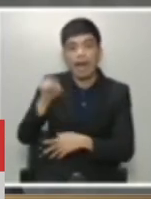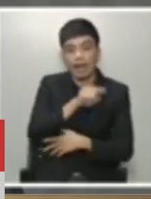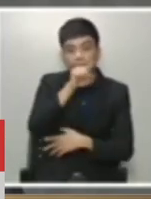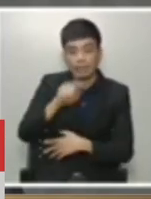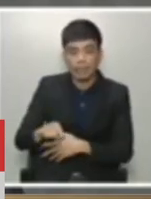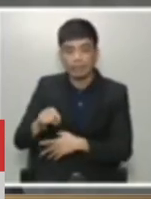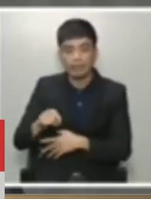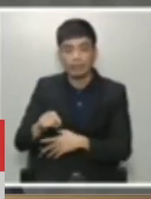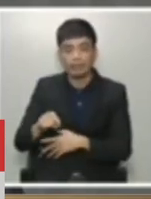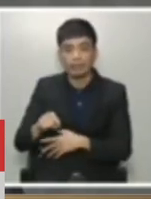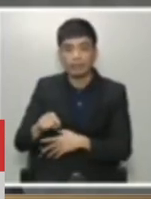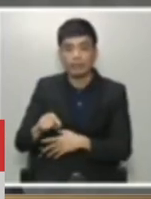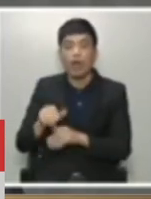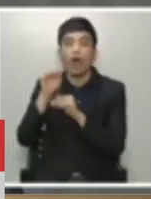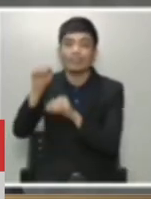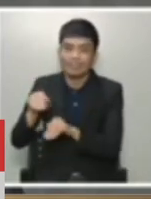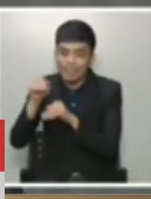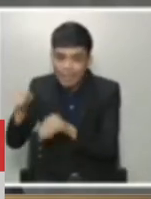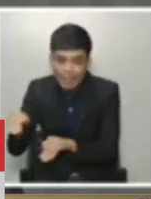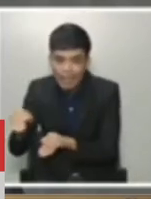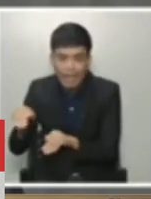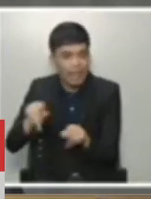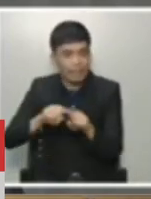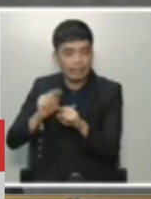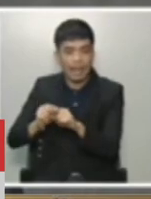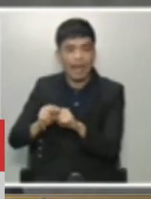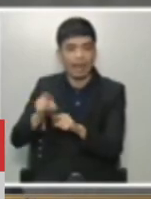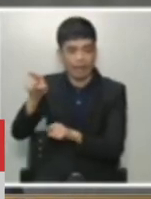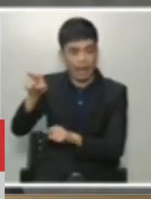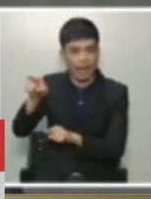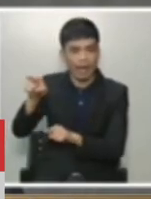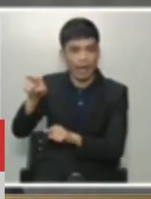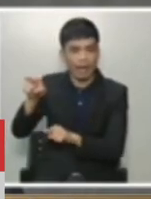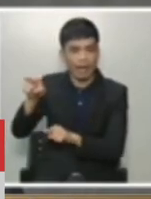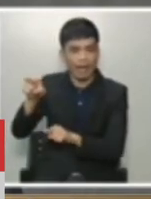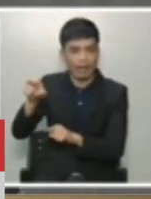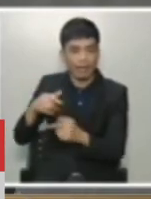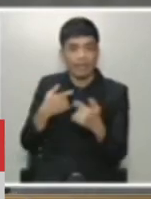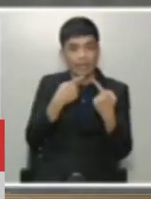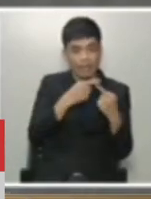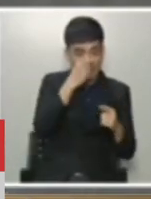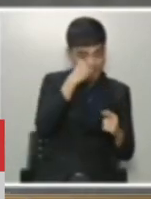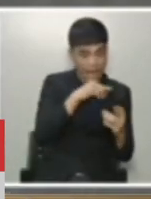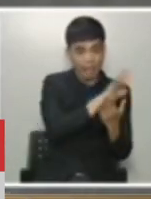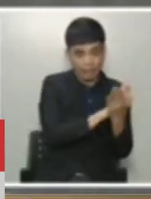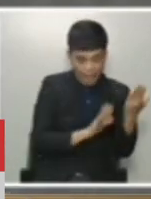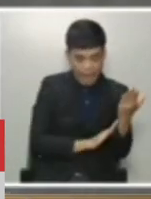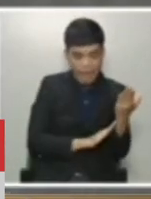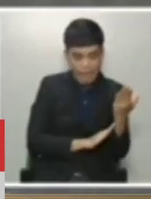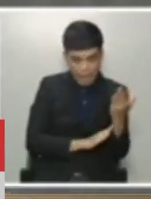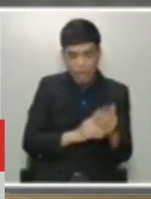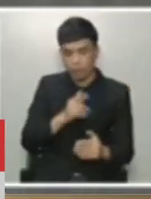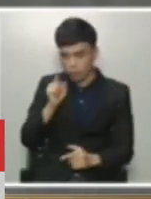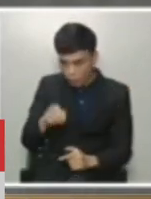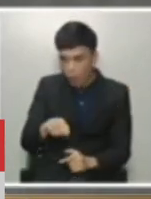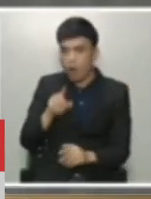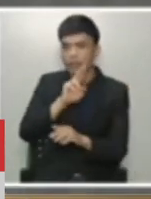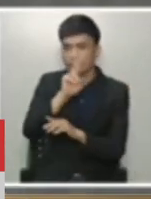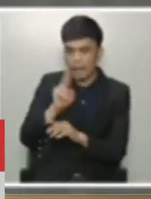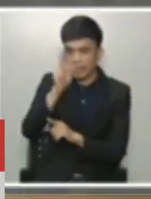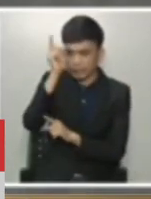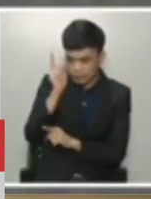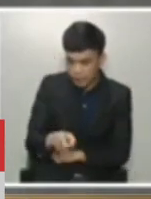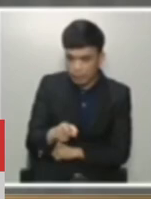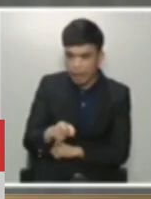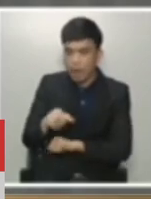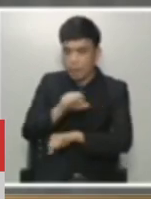เตรเลีย5อันดับแรกพัฒนาทั้งหมดครับไทยนั่นเองภาคภูมิใจในความสามารถของกระทรวงสาธารณสุขและใช้ให้เป็นดีครับอย่าปิด